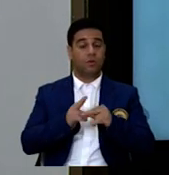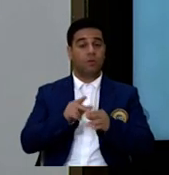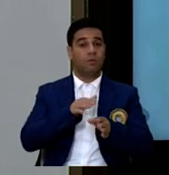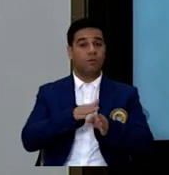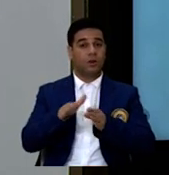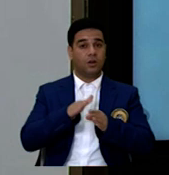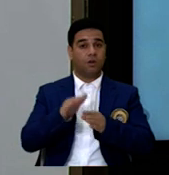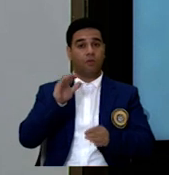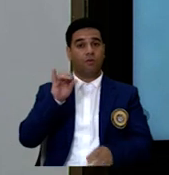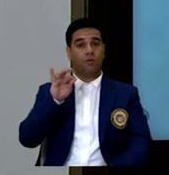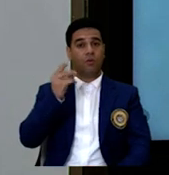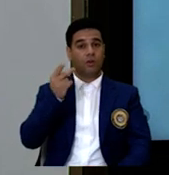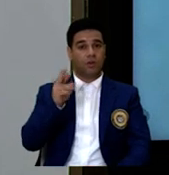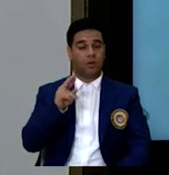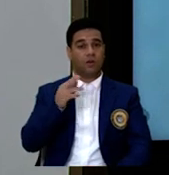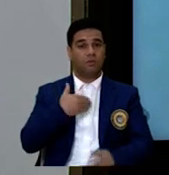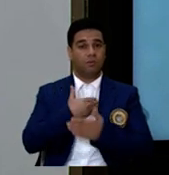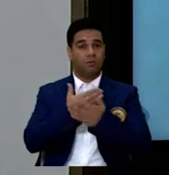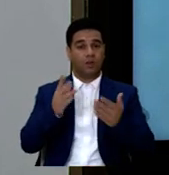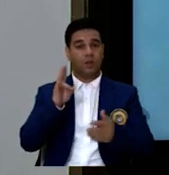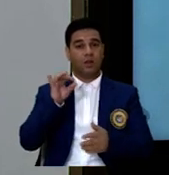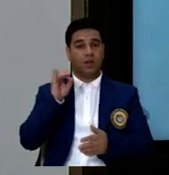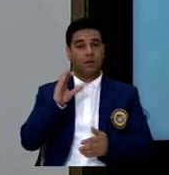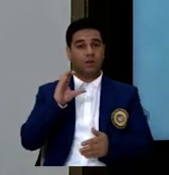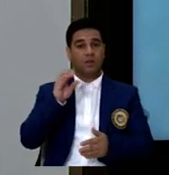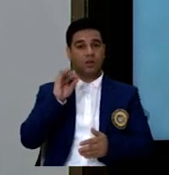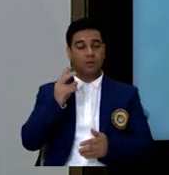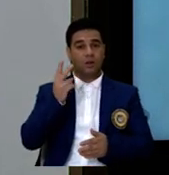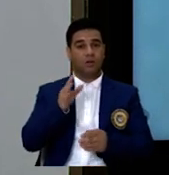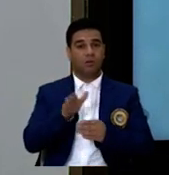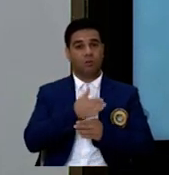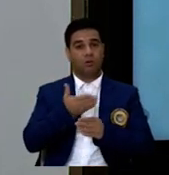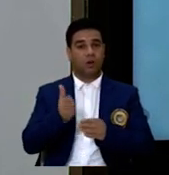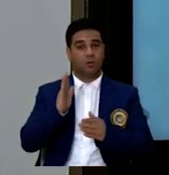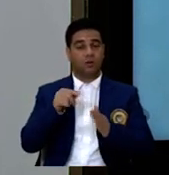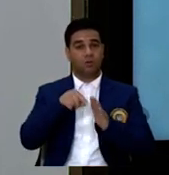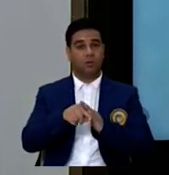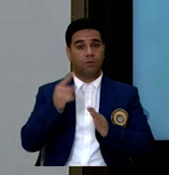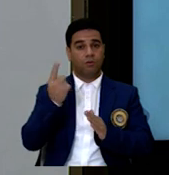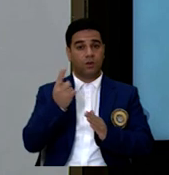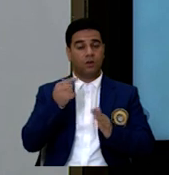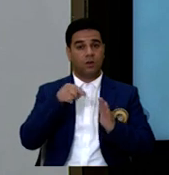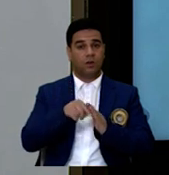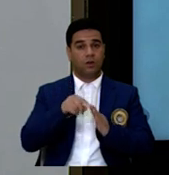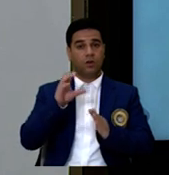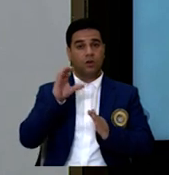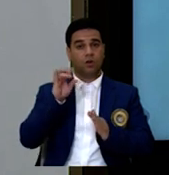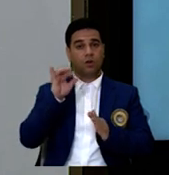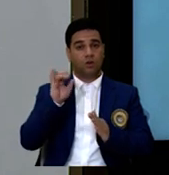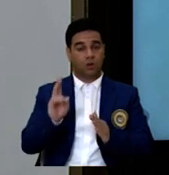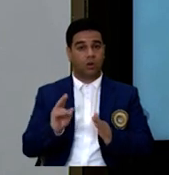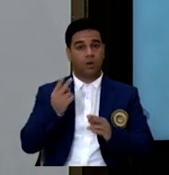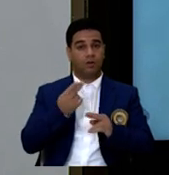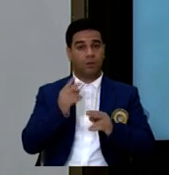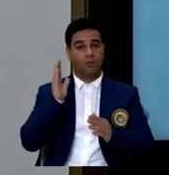Bajaradigan funksiyasiga ko'ra ham biz nerv sistemasini 2 qismga bo'lamiz. Ularning birinchisi somatik nerv